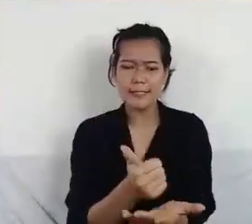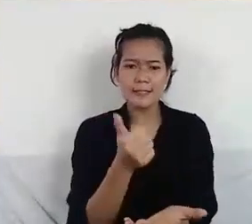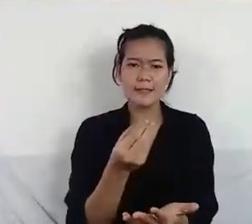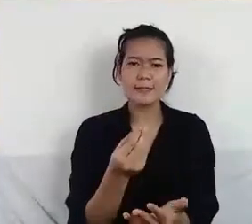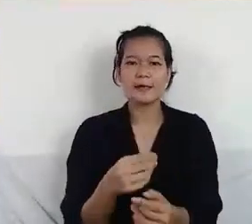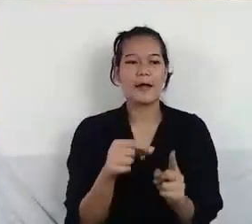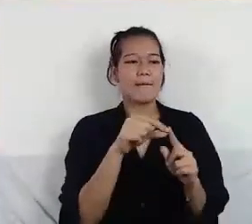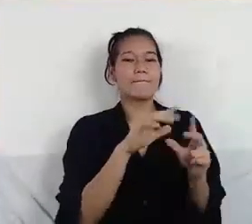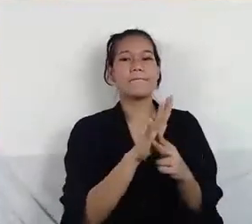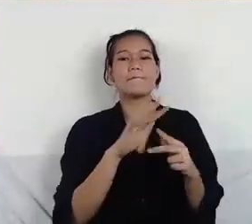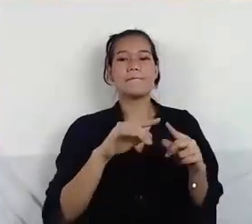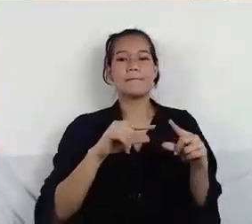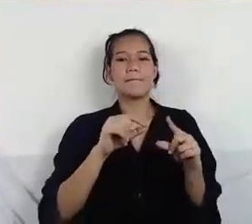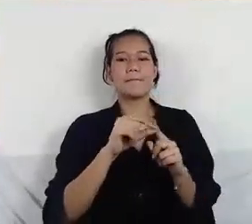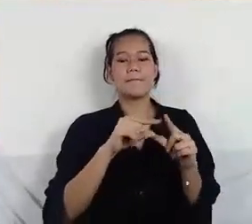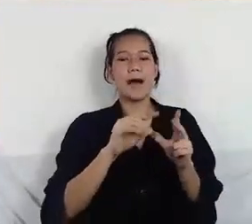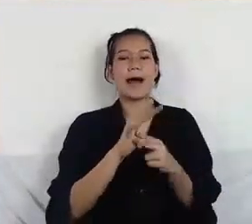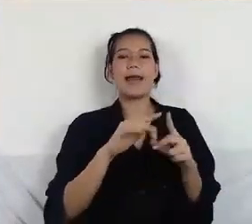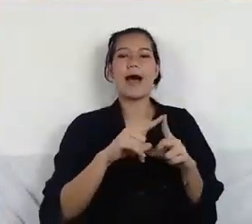Panada.